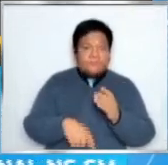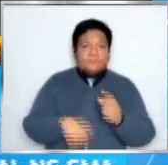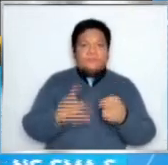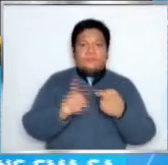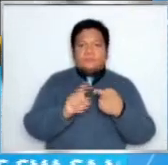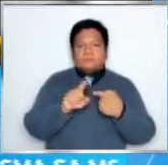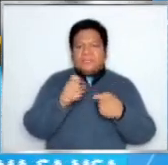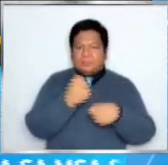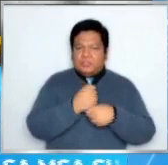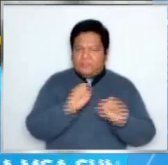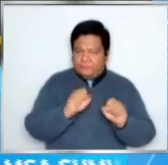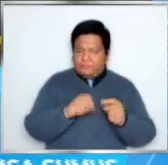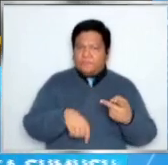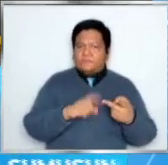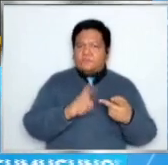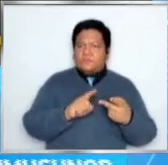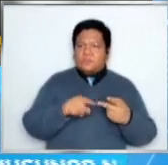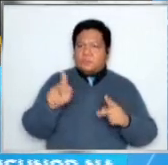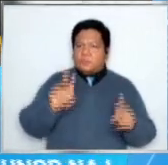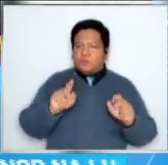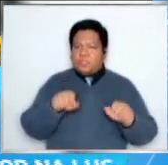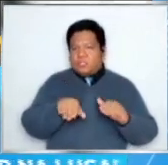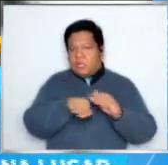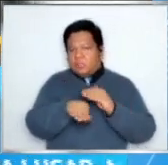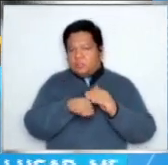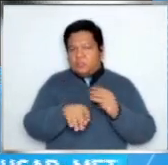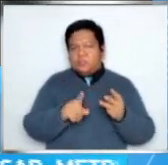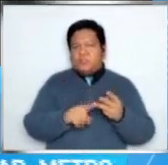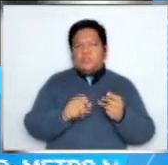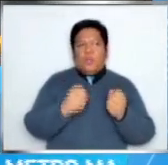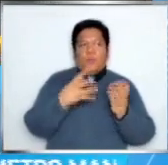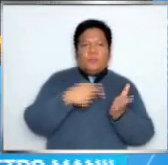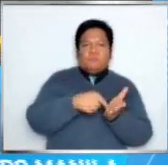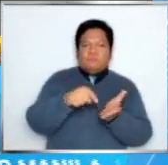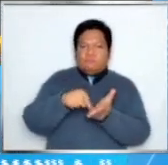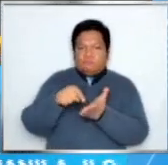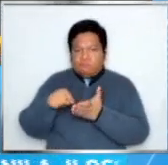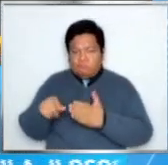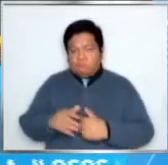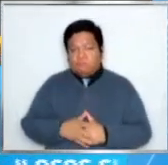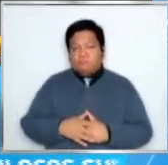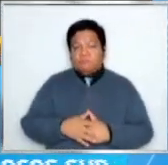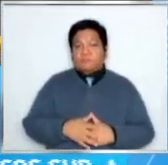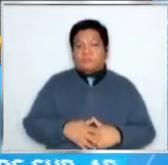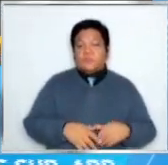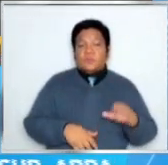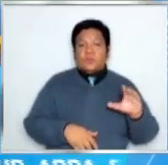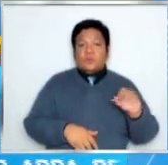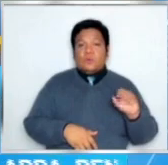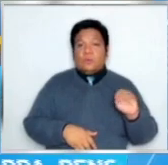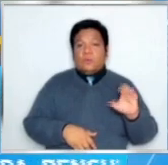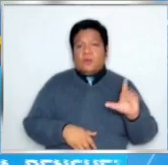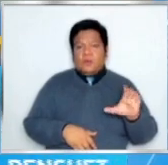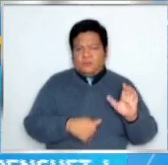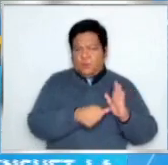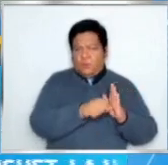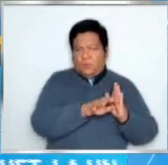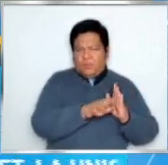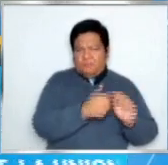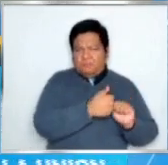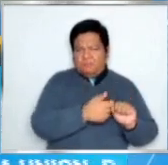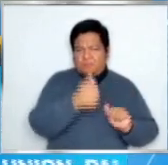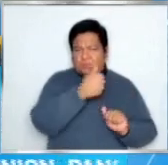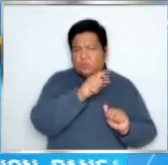access ng mga botante at gastos. Ayon naman kay COMELEC Office of Director Sonia Bea V. Lozada, may dalawa